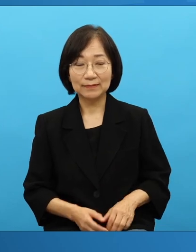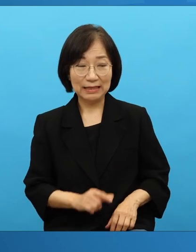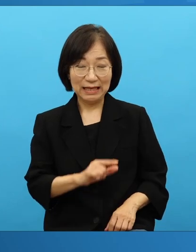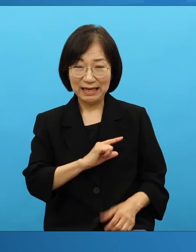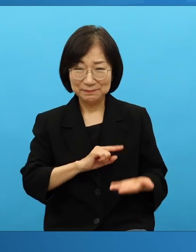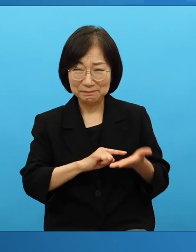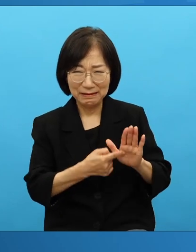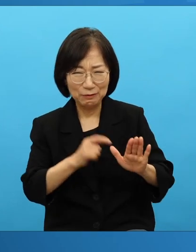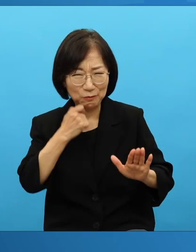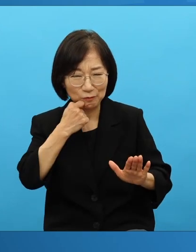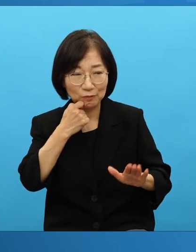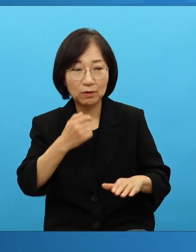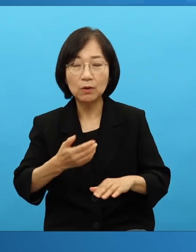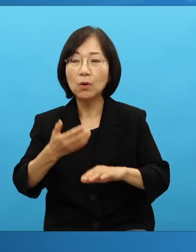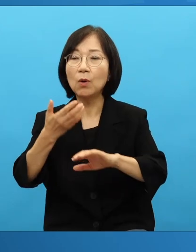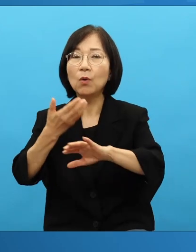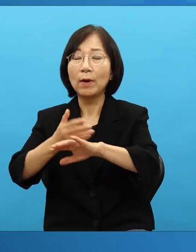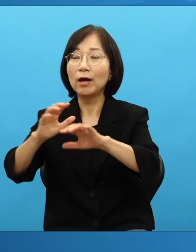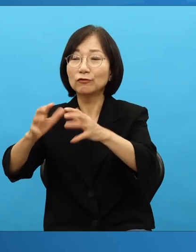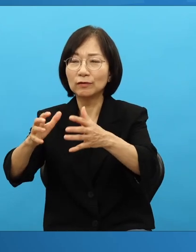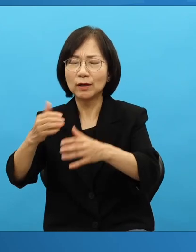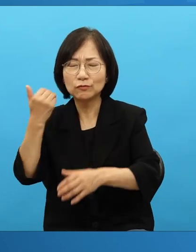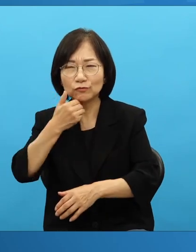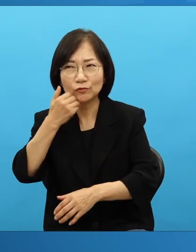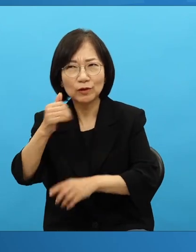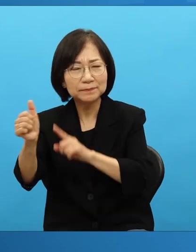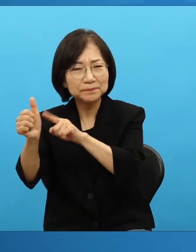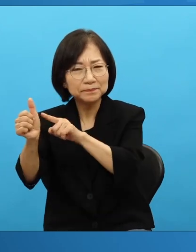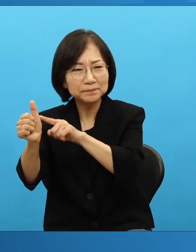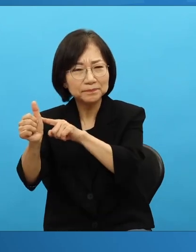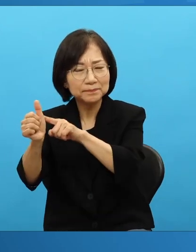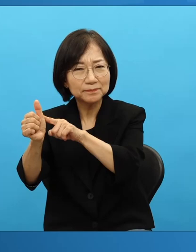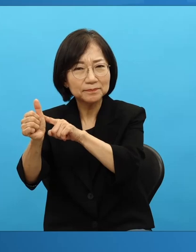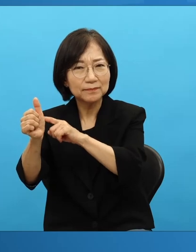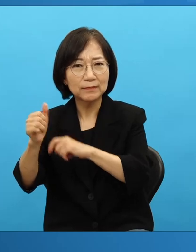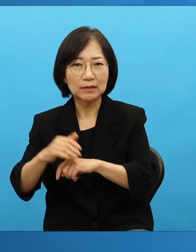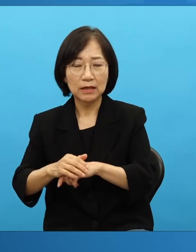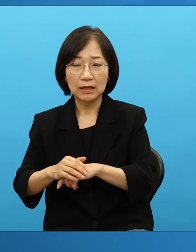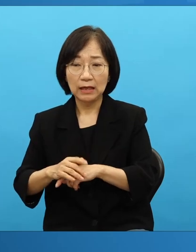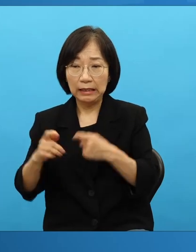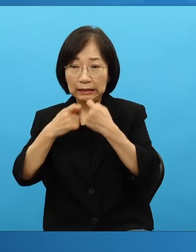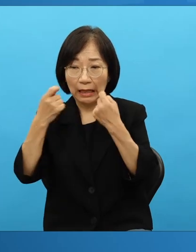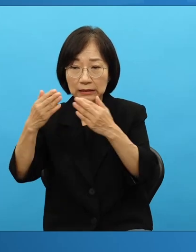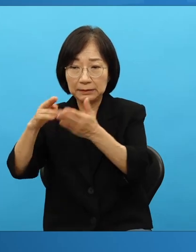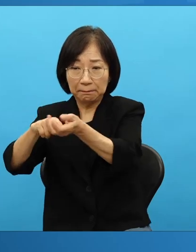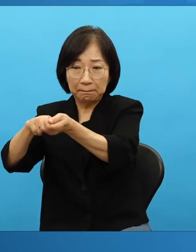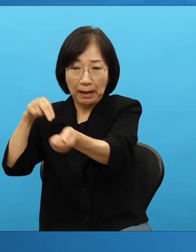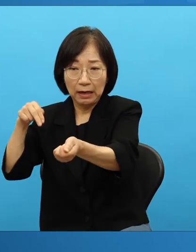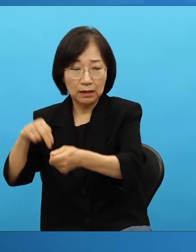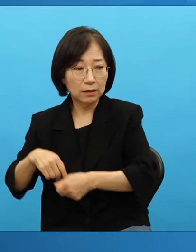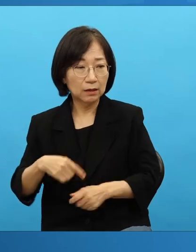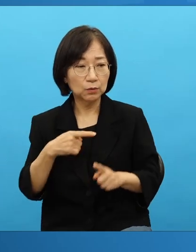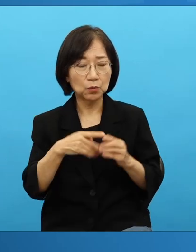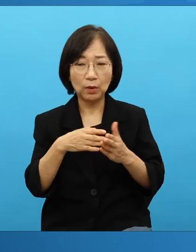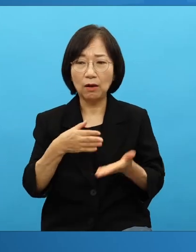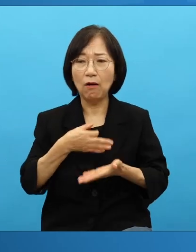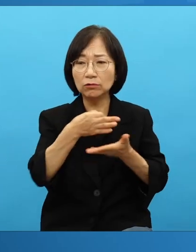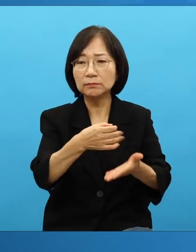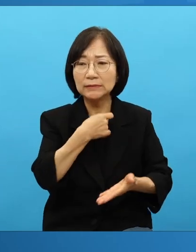사명자가 목사님 자기 집을 팔아가지고 우리 교회 헌금하겠답니다. 아,